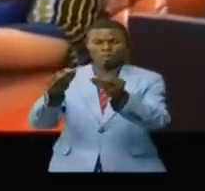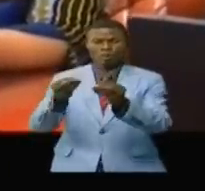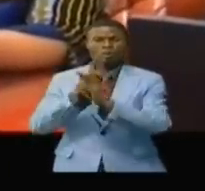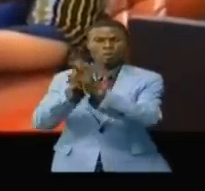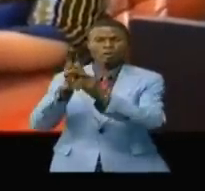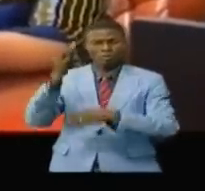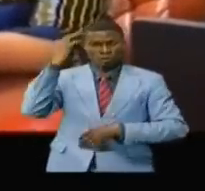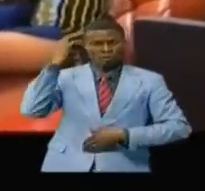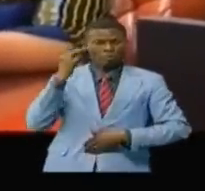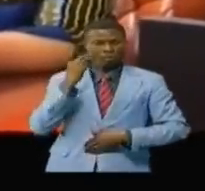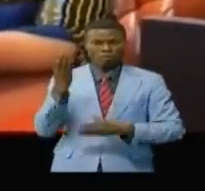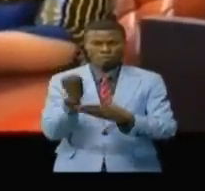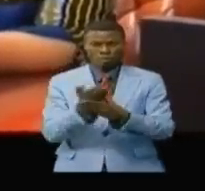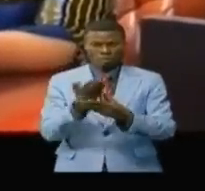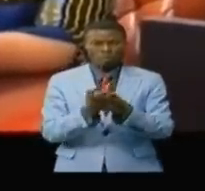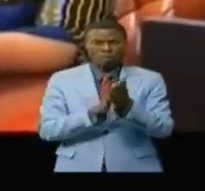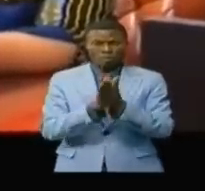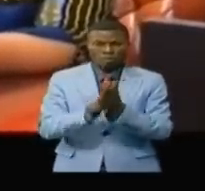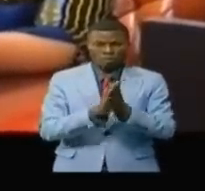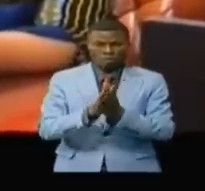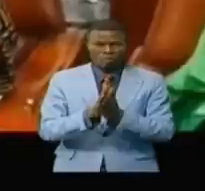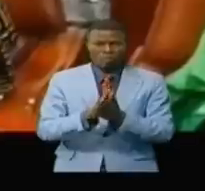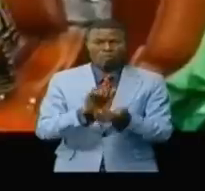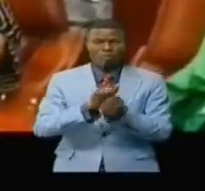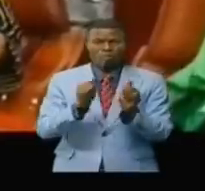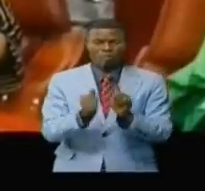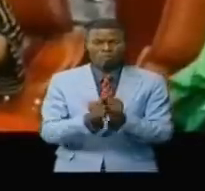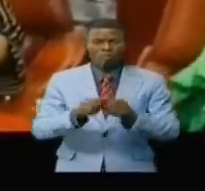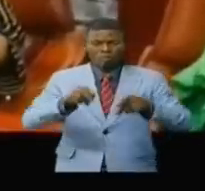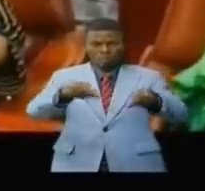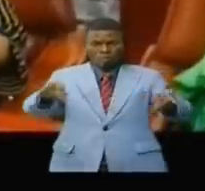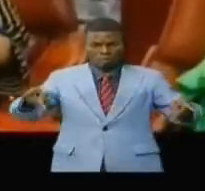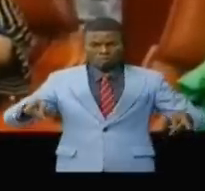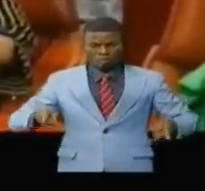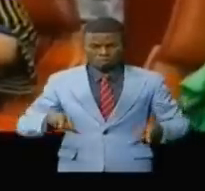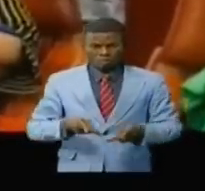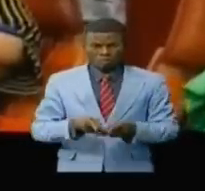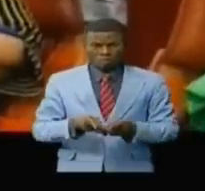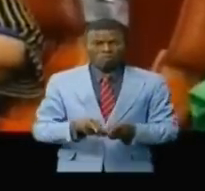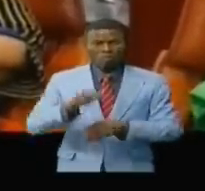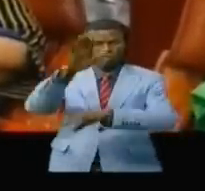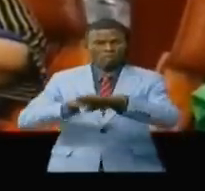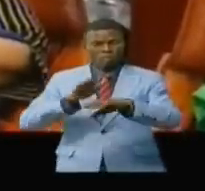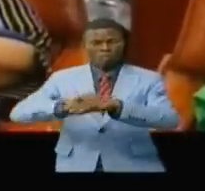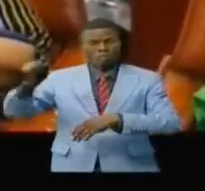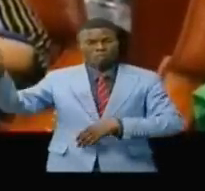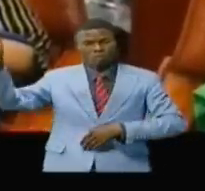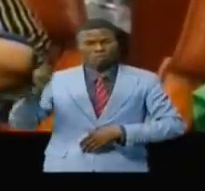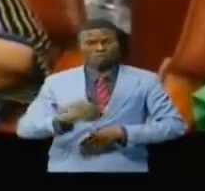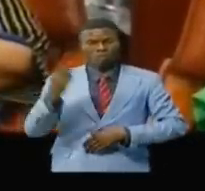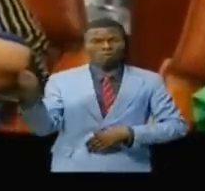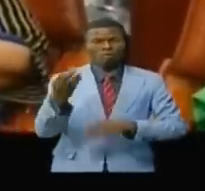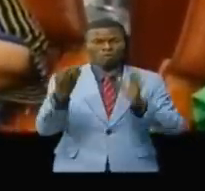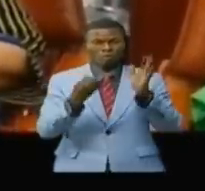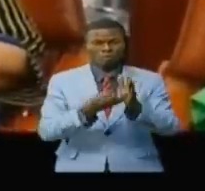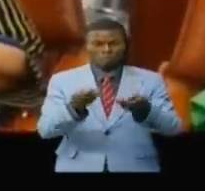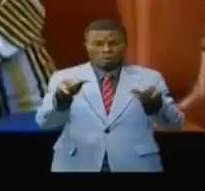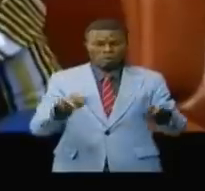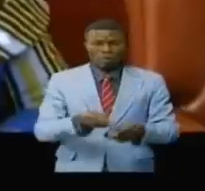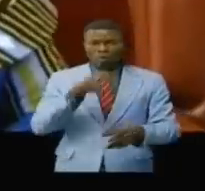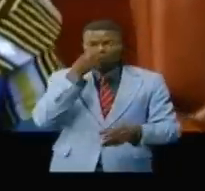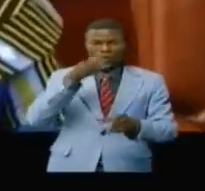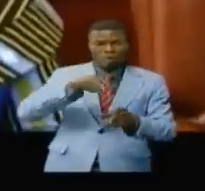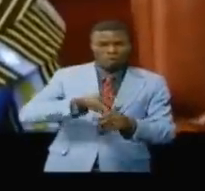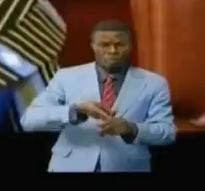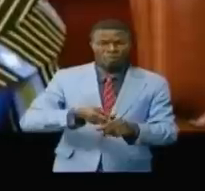Conseil le dossier relatif au volet environnemental de l'appel d'offres pour l'exploration de 27 blocs pétroliers et